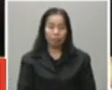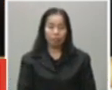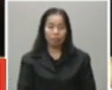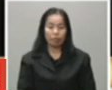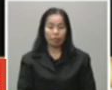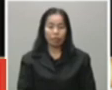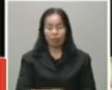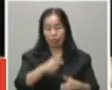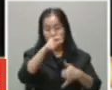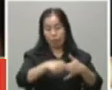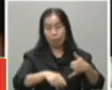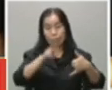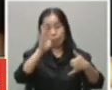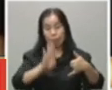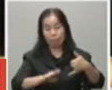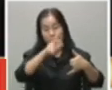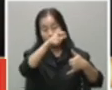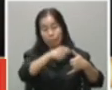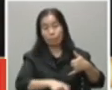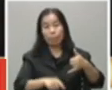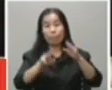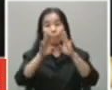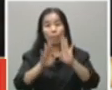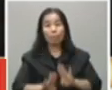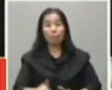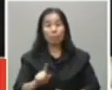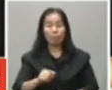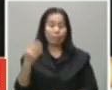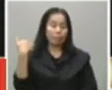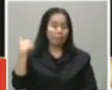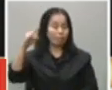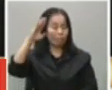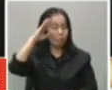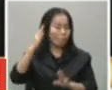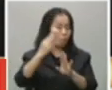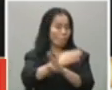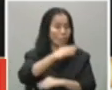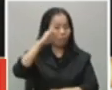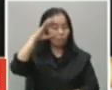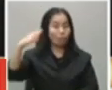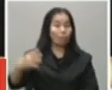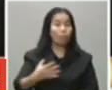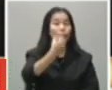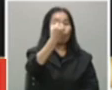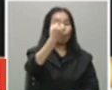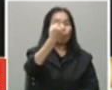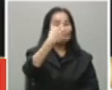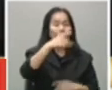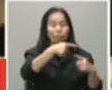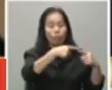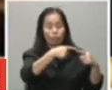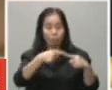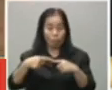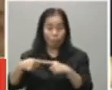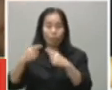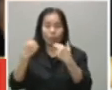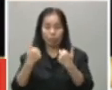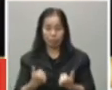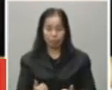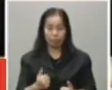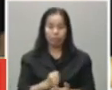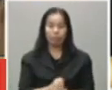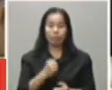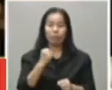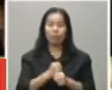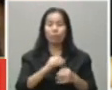พฤติกรรมของพลเอกประยุทธ์ตั้งแต่กระทำการรัฐประหารยึดอำนาจตลอดจนกระบวนการที่กระทำ